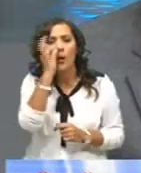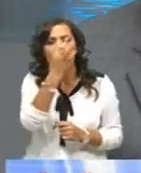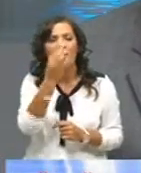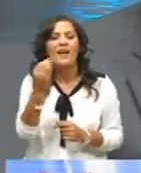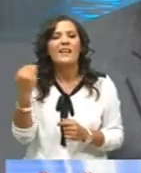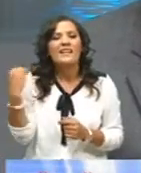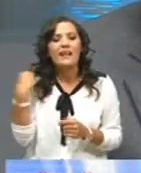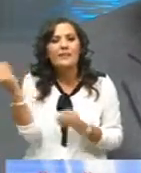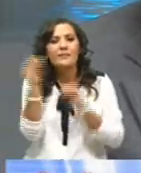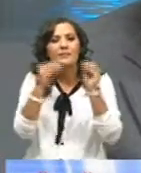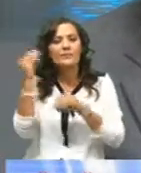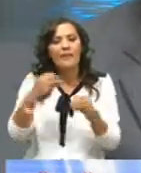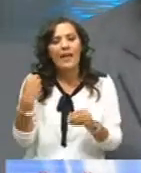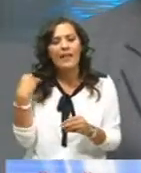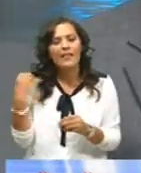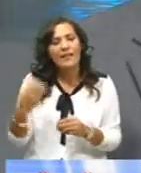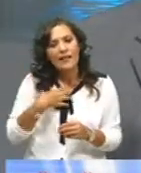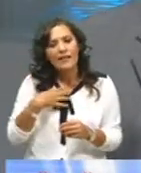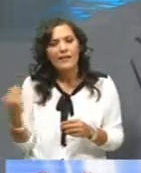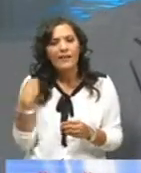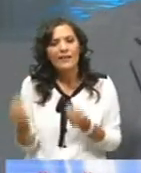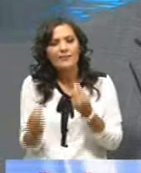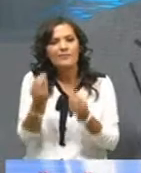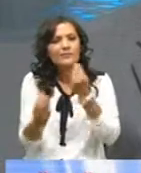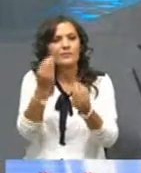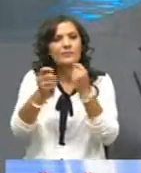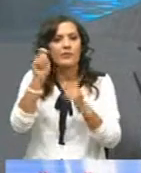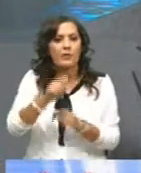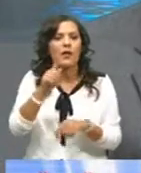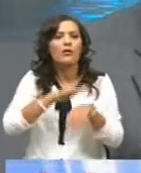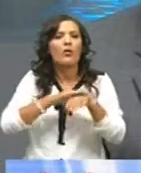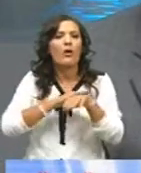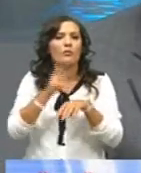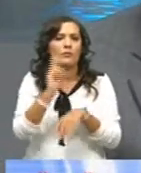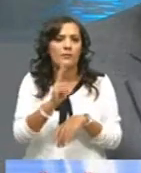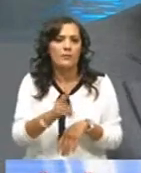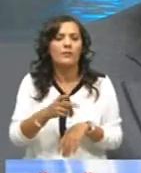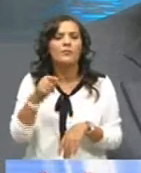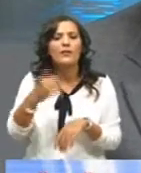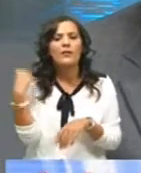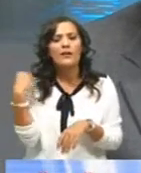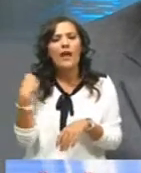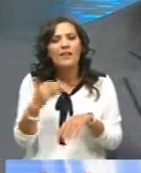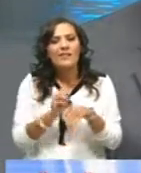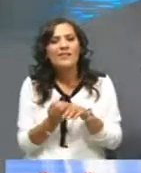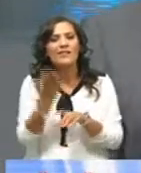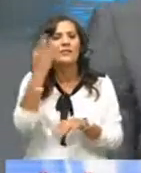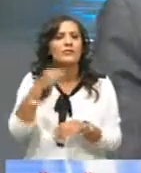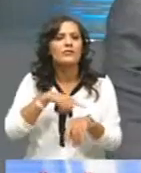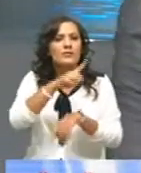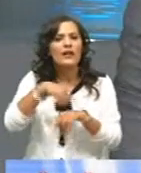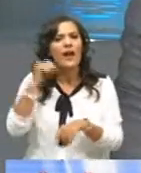yenilenen ve kendini sürekli yenileyen Bir Doku hücreleridir bu yenilenme süreci içinde